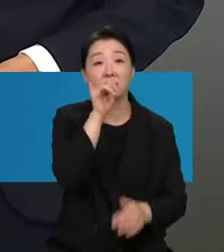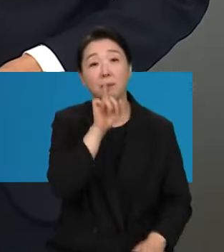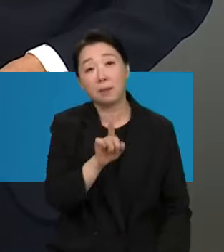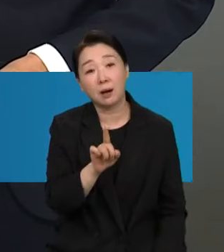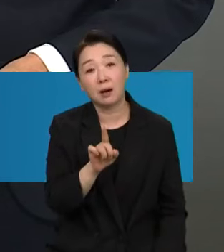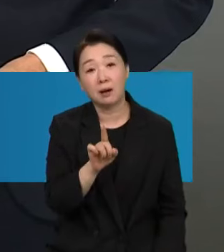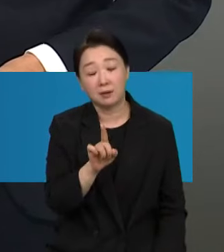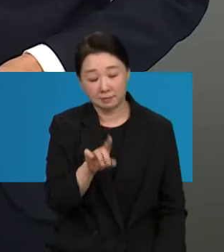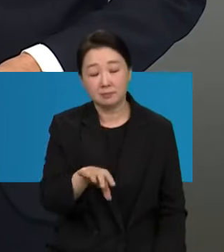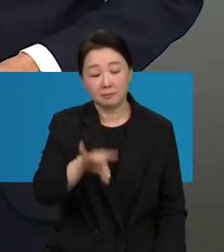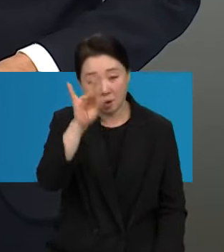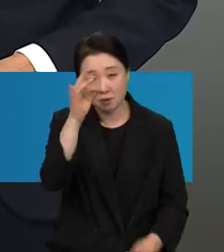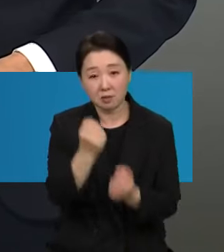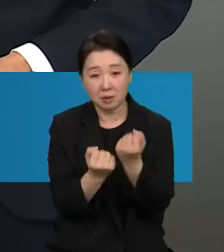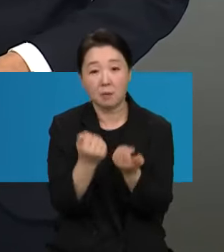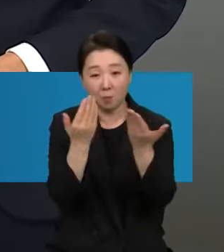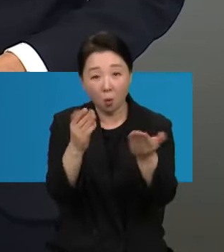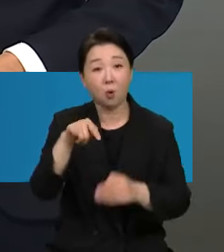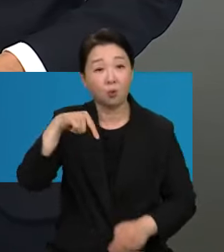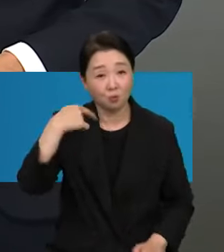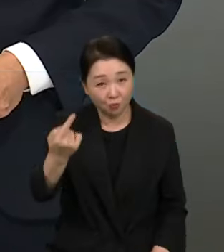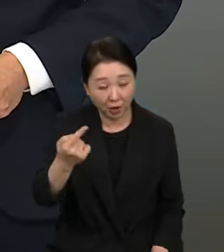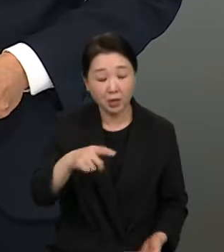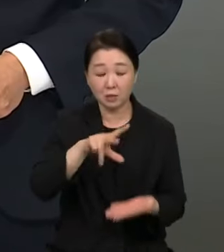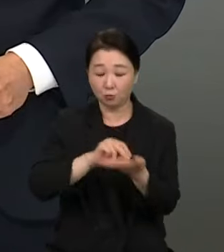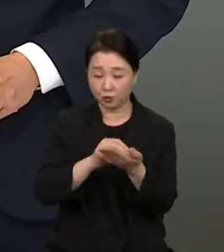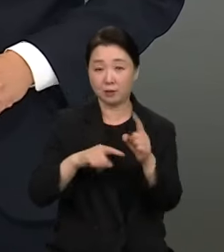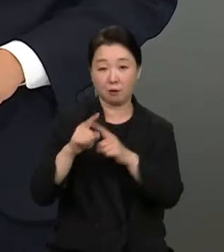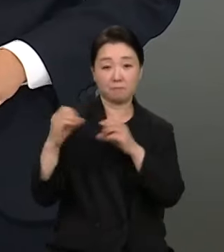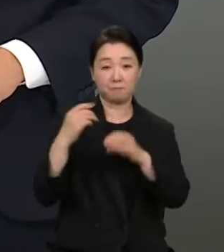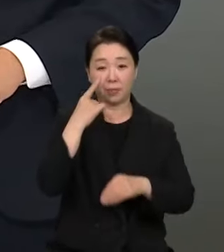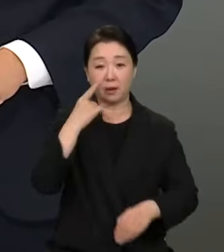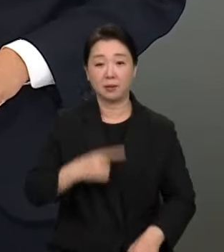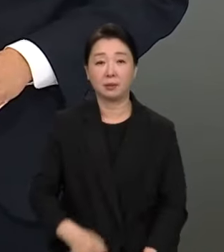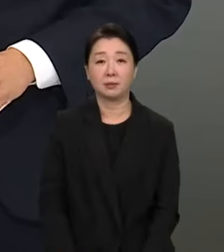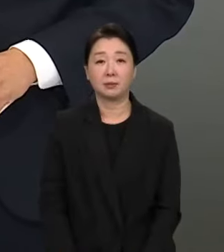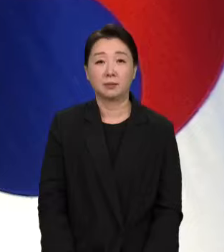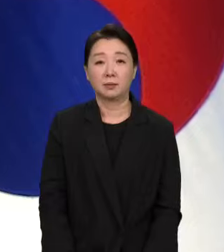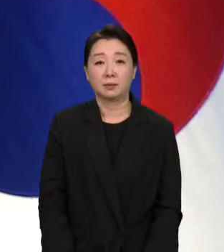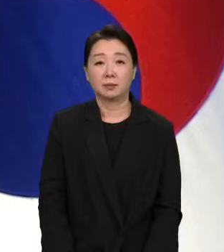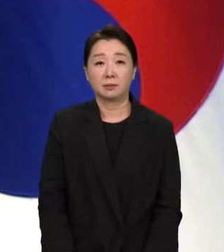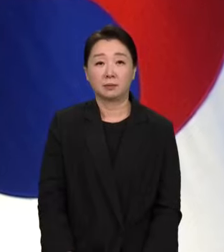건데요. 먼저 류정화 기자 보도 보시고 이 문제 더 따져보겠습니다.